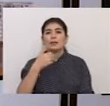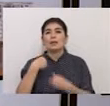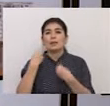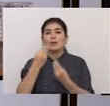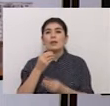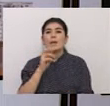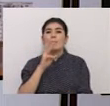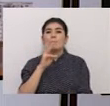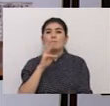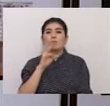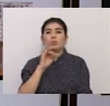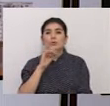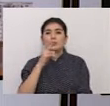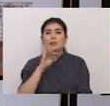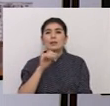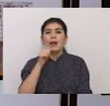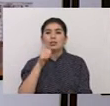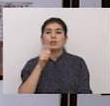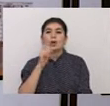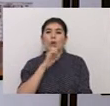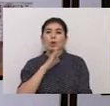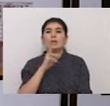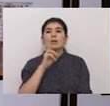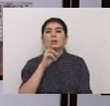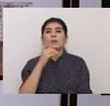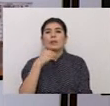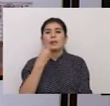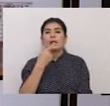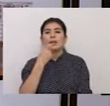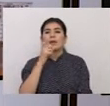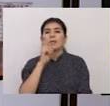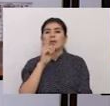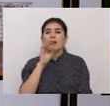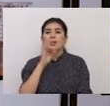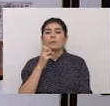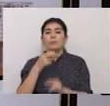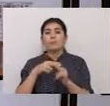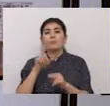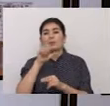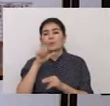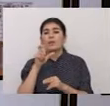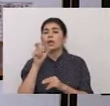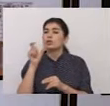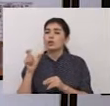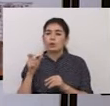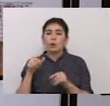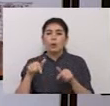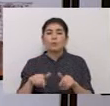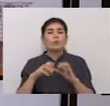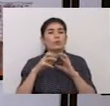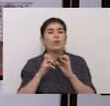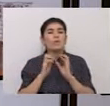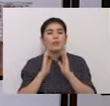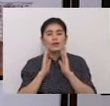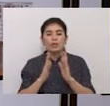degaylar dahraro qoldi falondin yaxshilik. Baytdan anglashiladiki, inson bu dunyoda